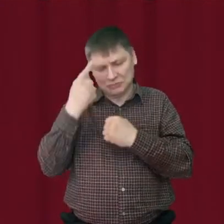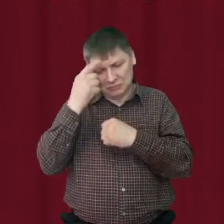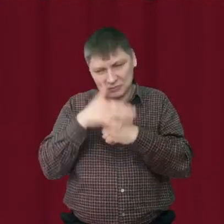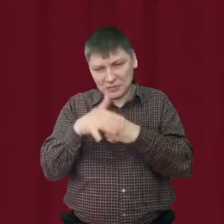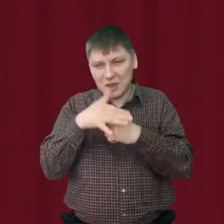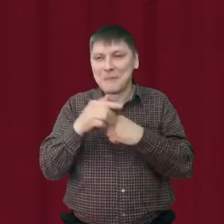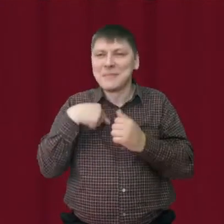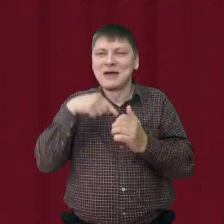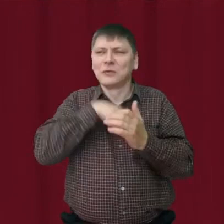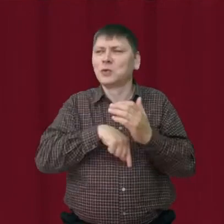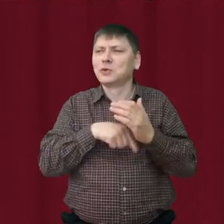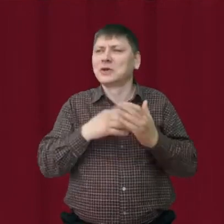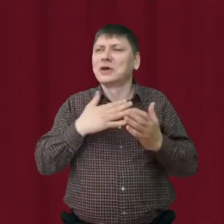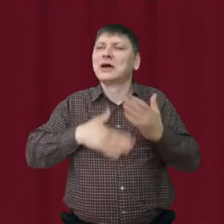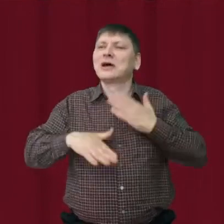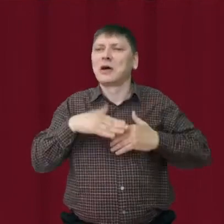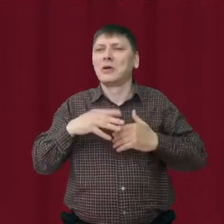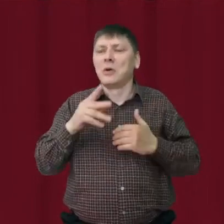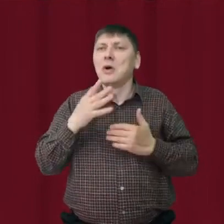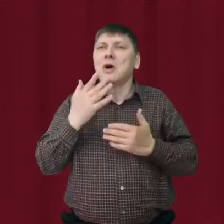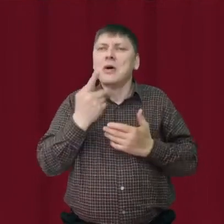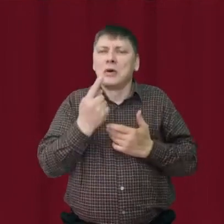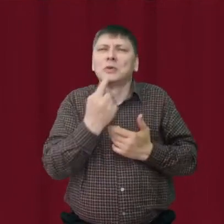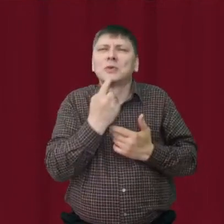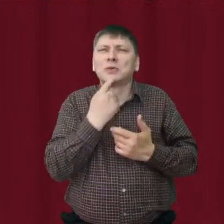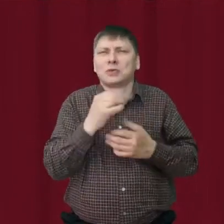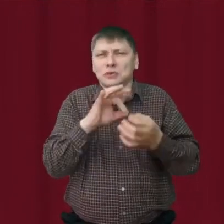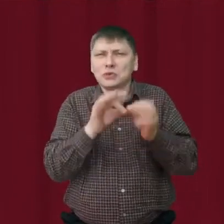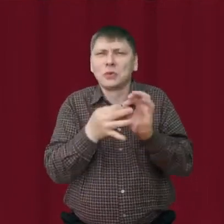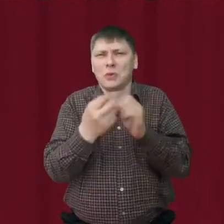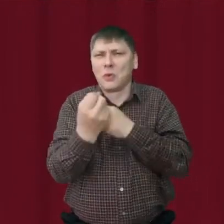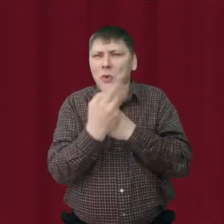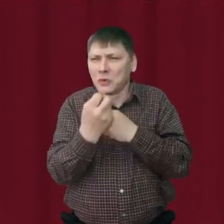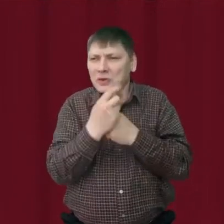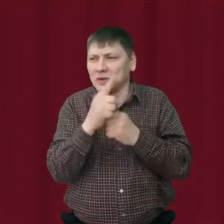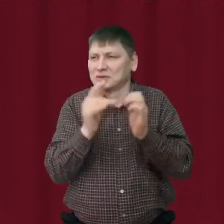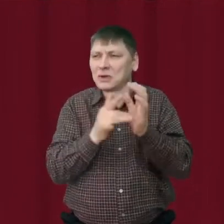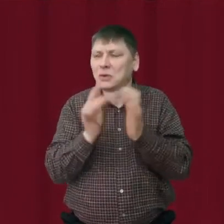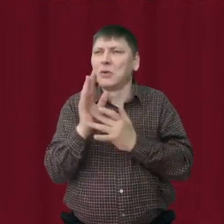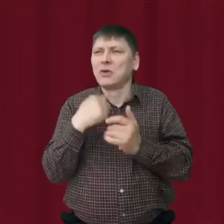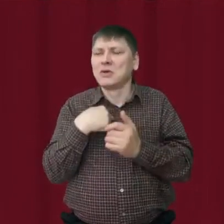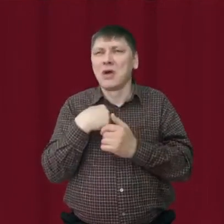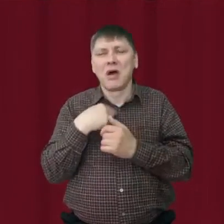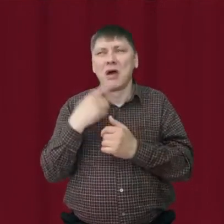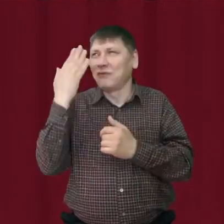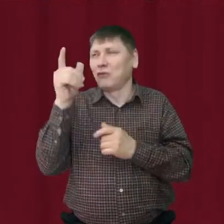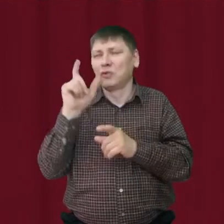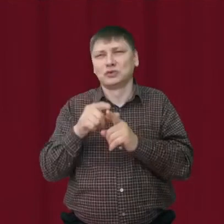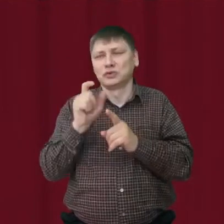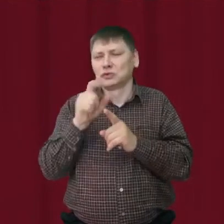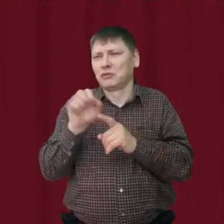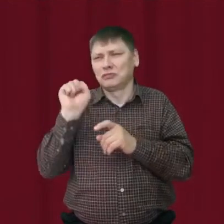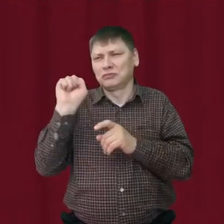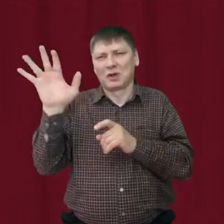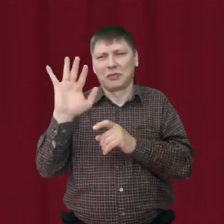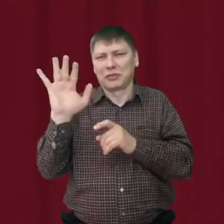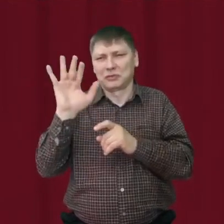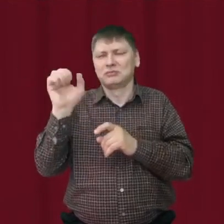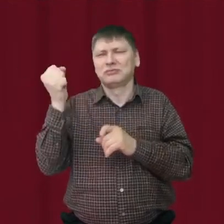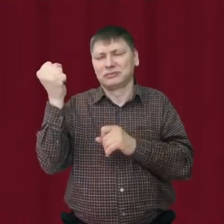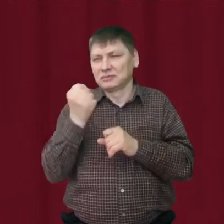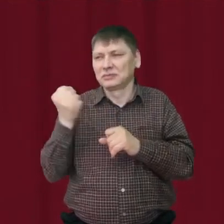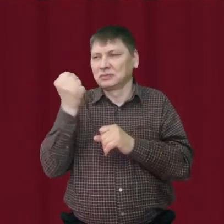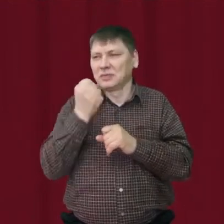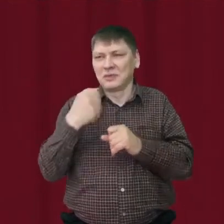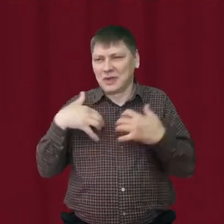мы радуемся тому, что даже если мы терпим сложности, трудности, гонения за Христа, мы не унываем.